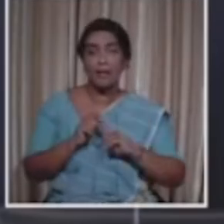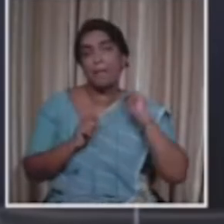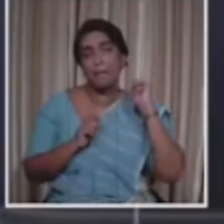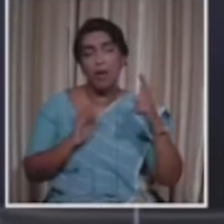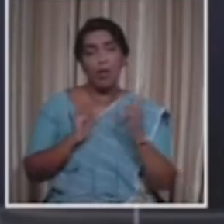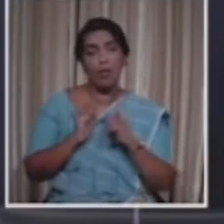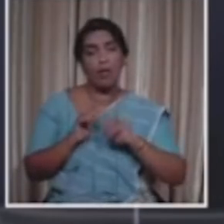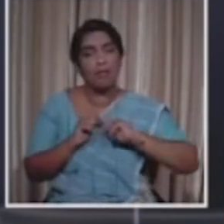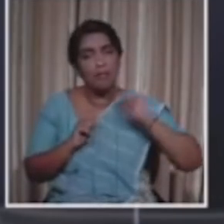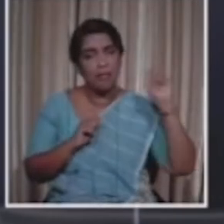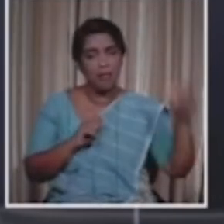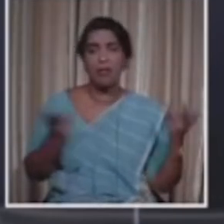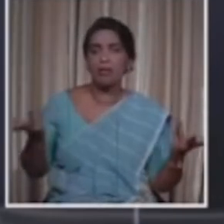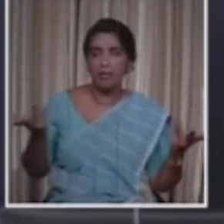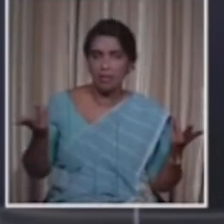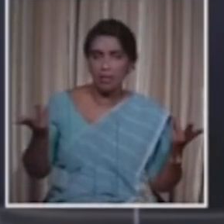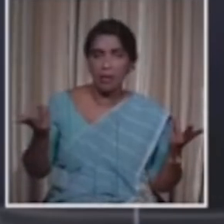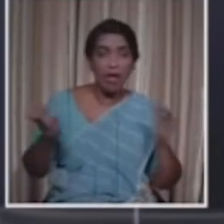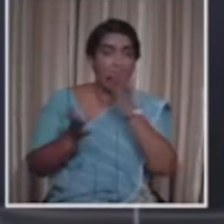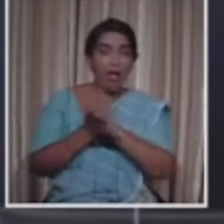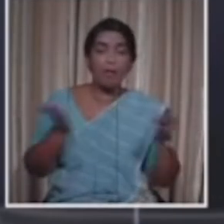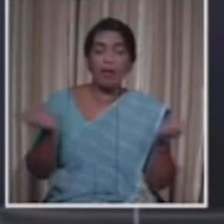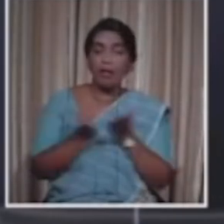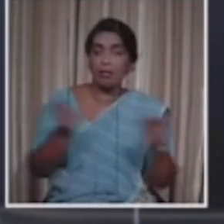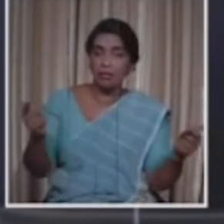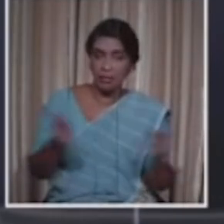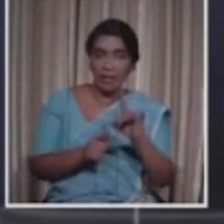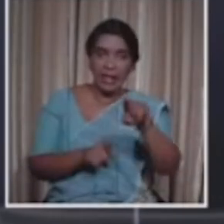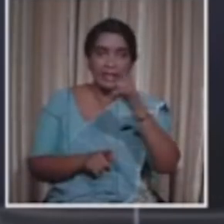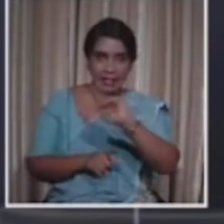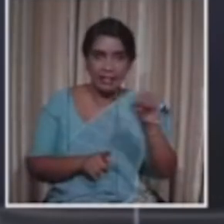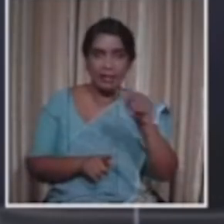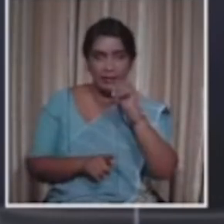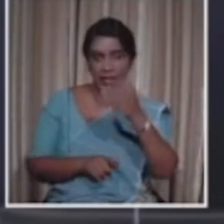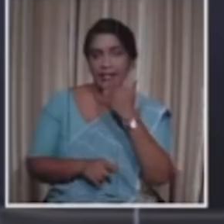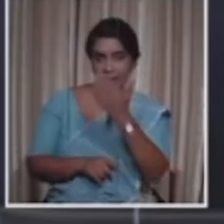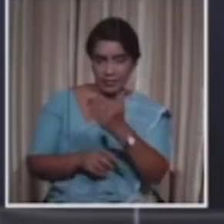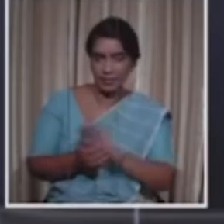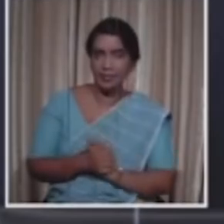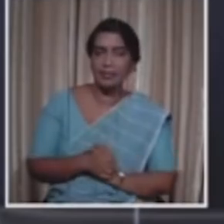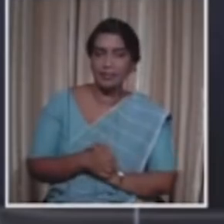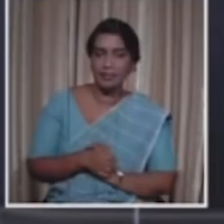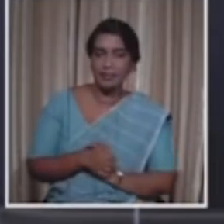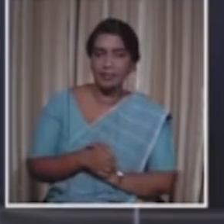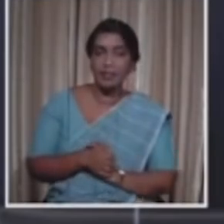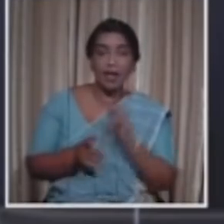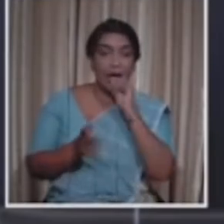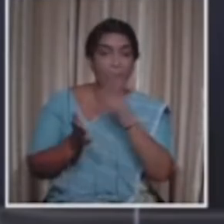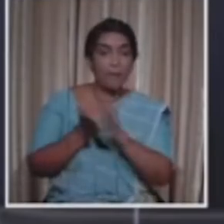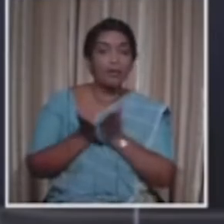පොලිය ගෙවන්නත් ඕනේ හම්බන්තොට වරාය 110 සමා වෙන්න ඔබතුමා නිවැරදි කළා බොහොම ස්තුතියි හරි හම්බන්තොට